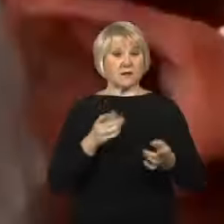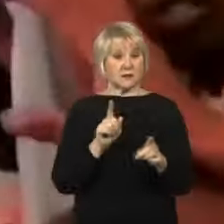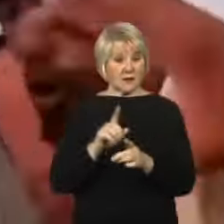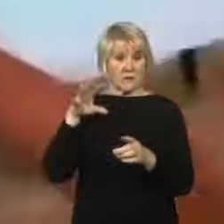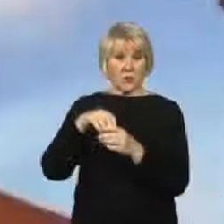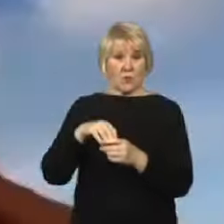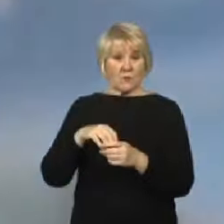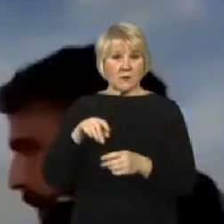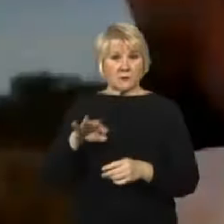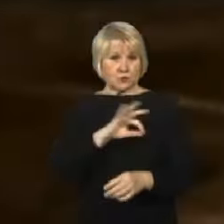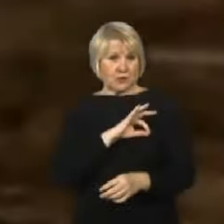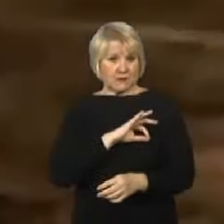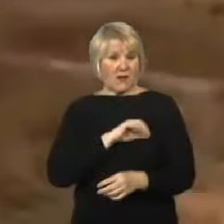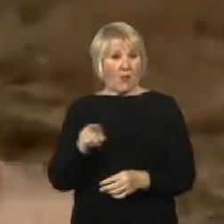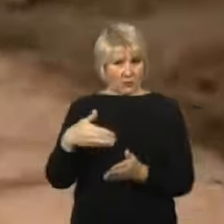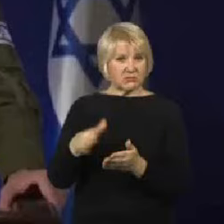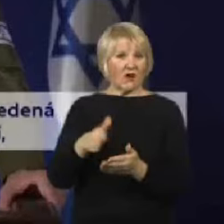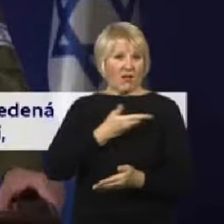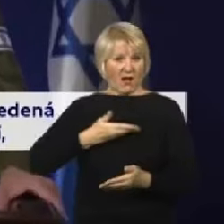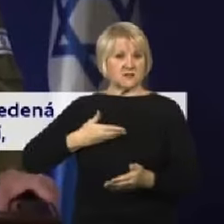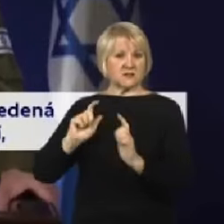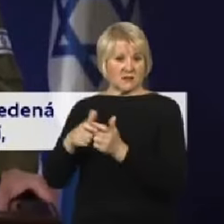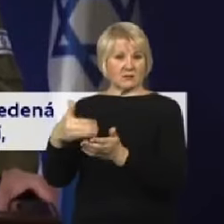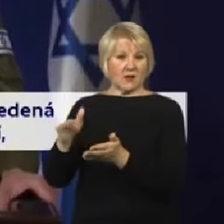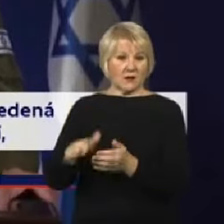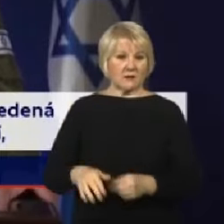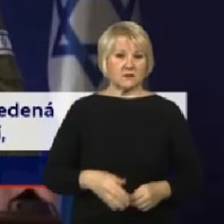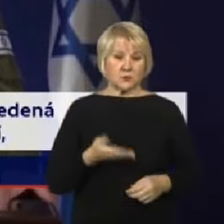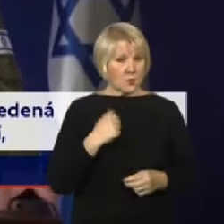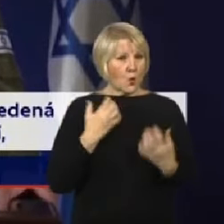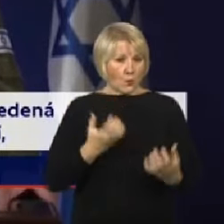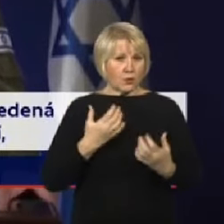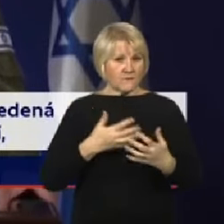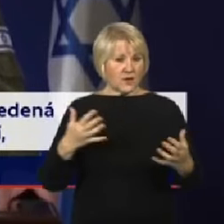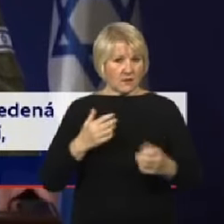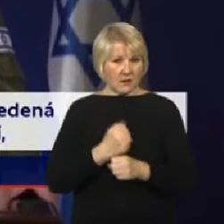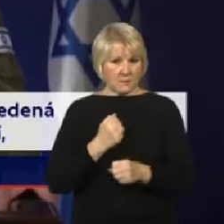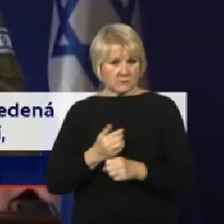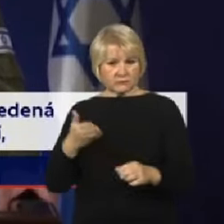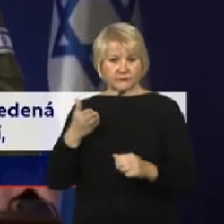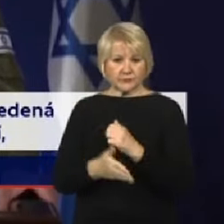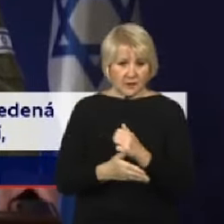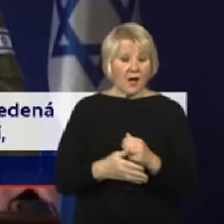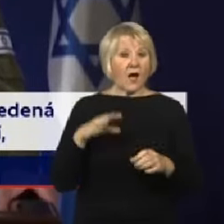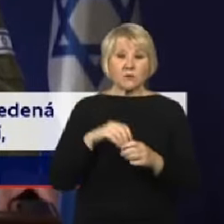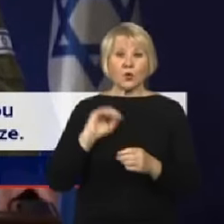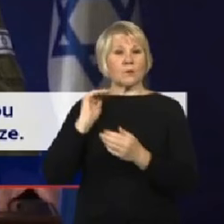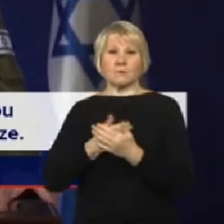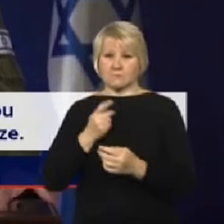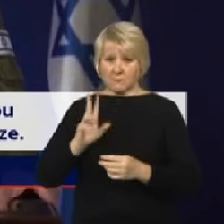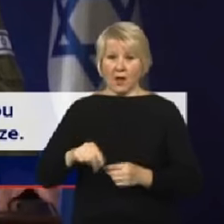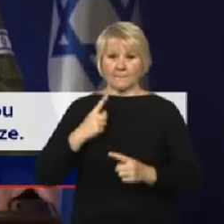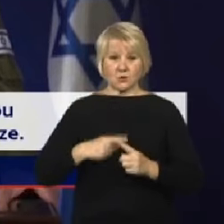který zůstává v zajetí v pásmu Gazy. This was a high-risk complex mission based on precise